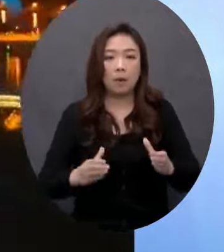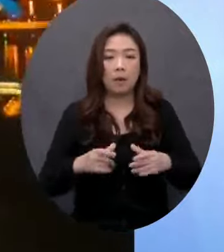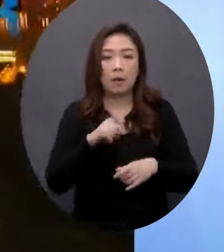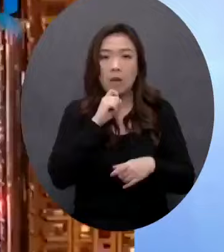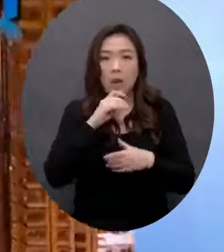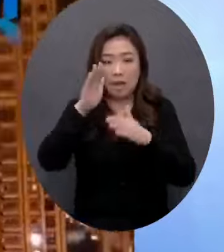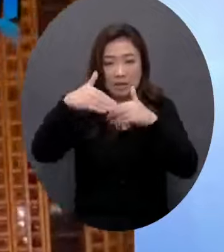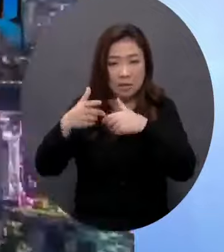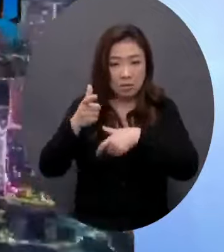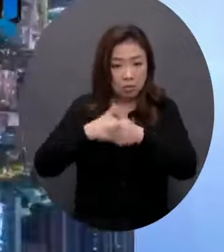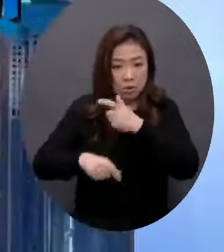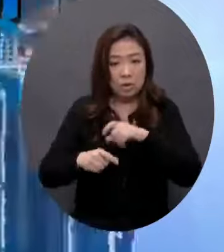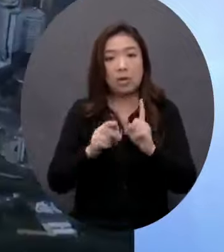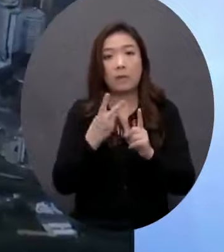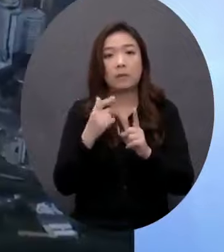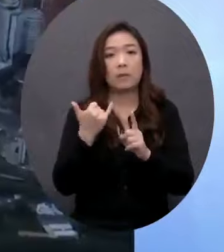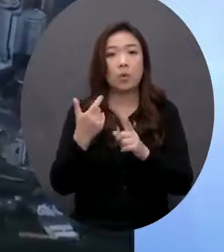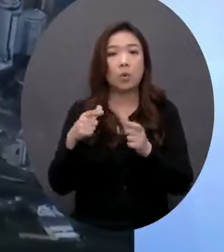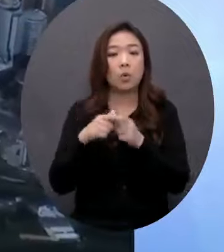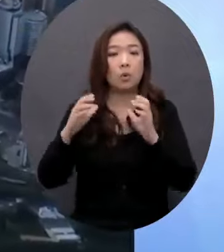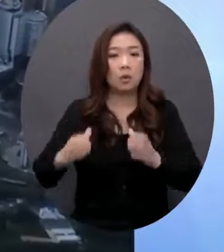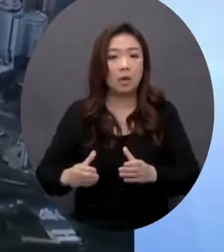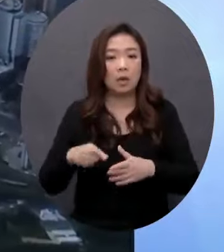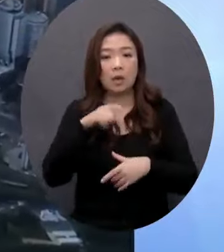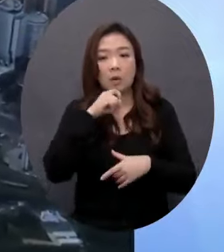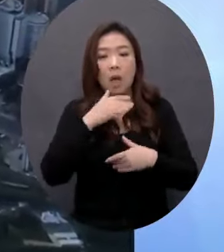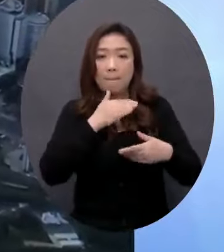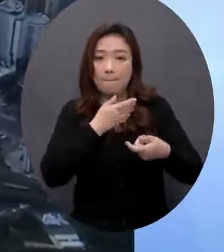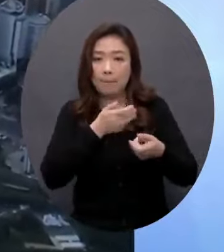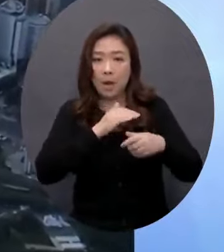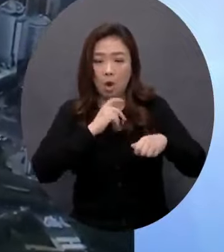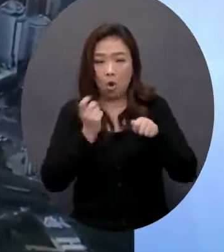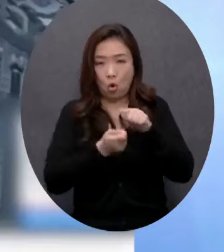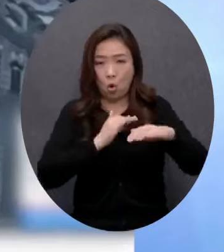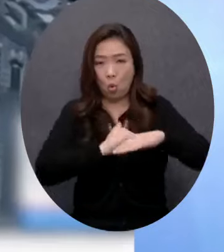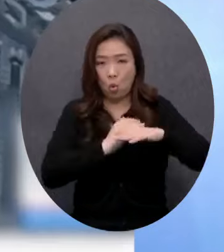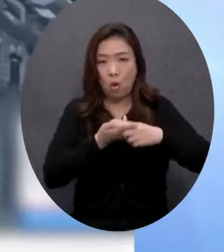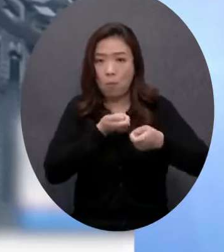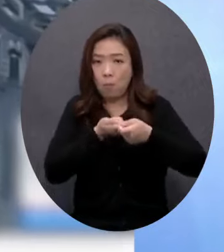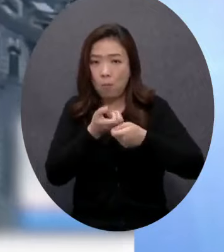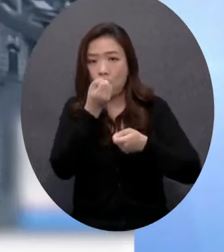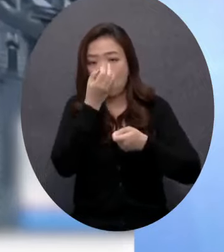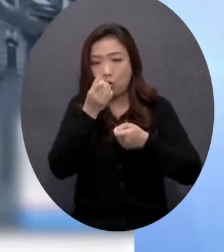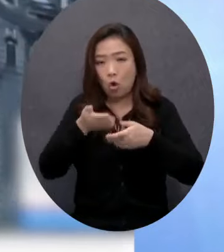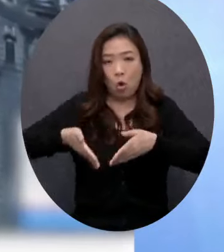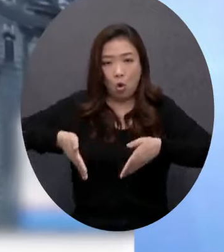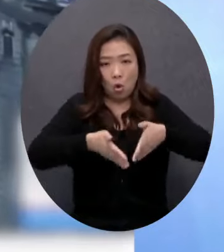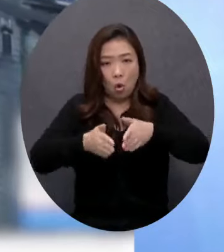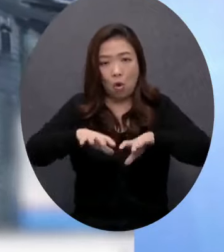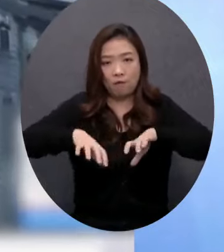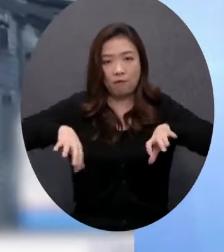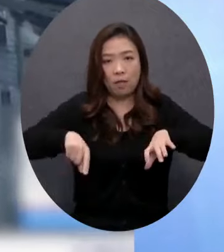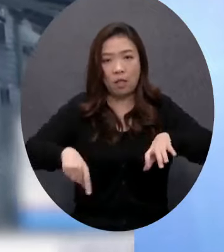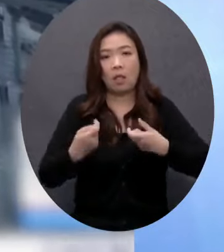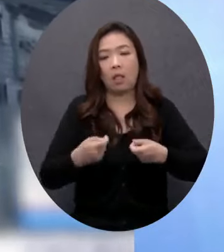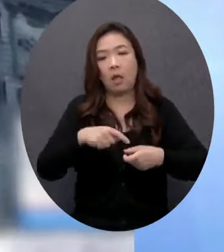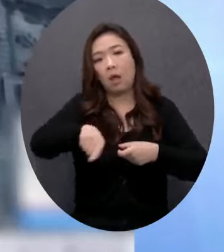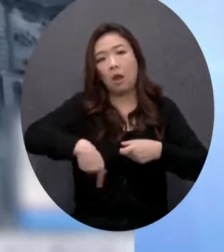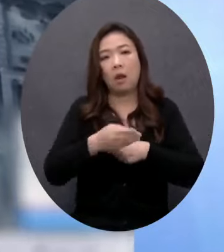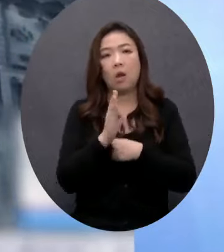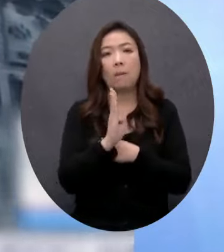地规模126公顷，其中比邻罗湖口岸和香港只是一河之隔的过境土地 B1